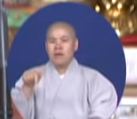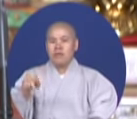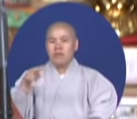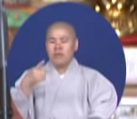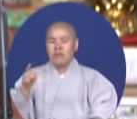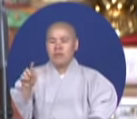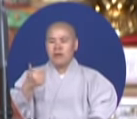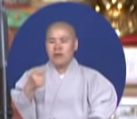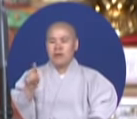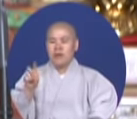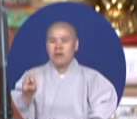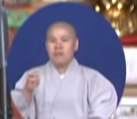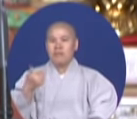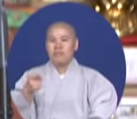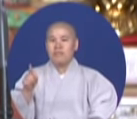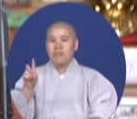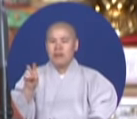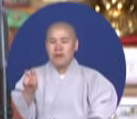나무사만다